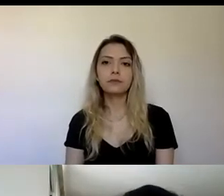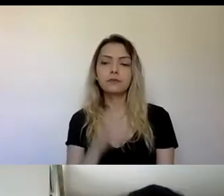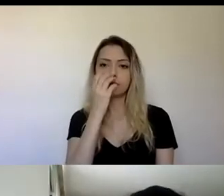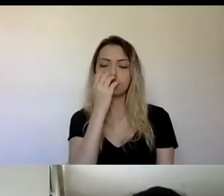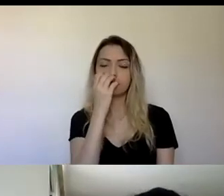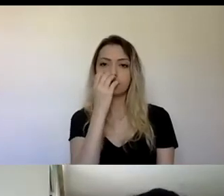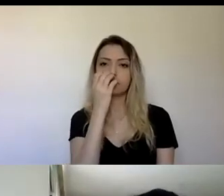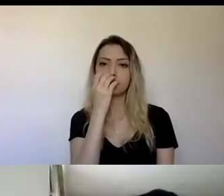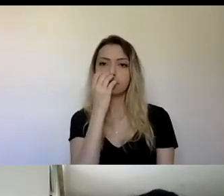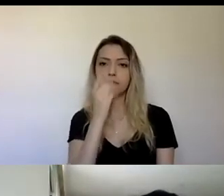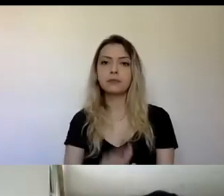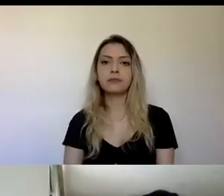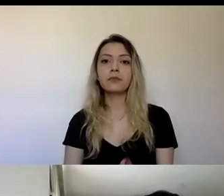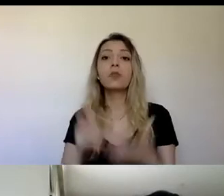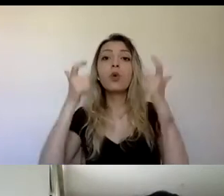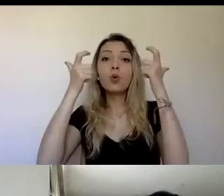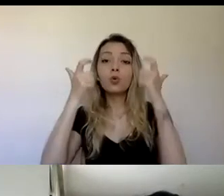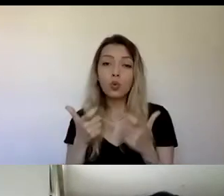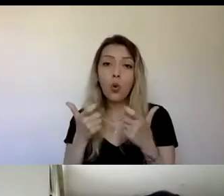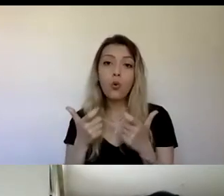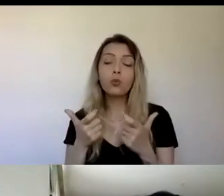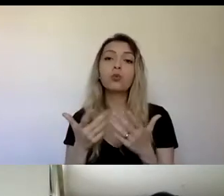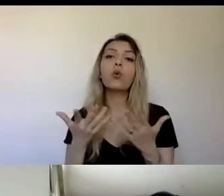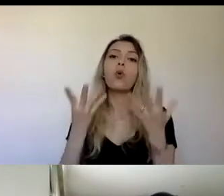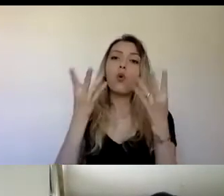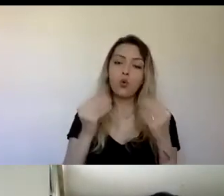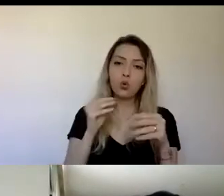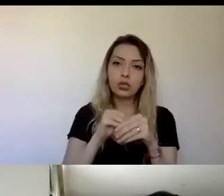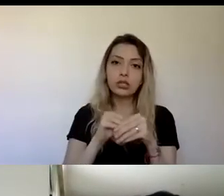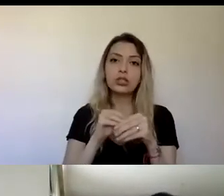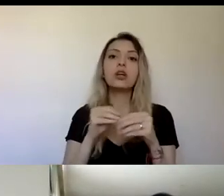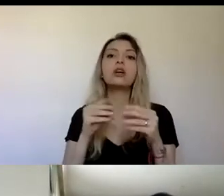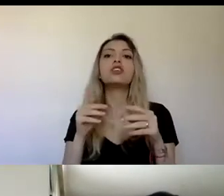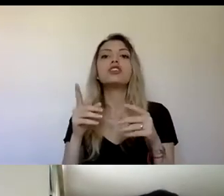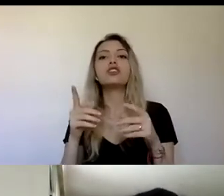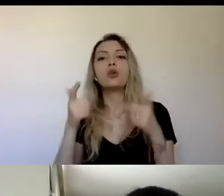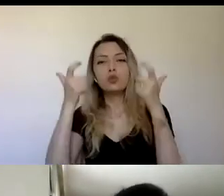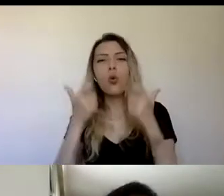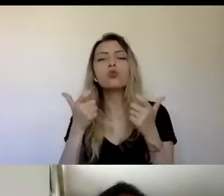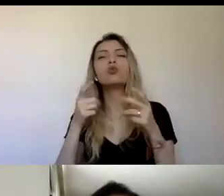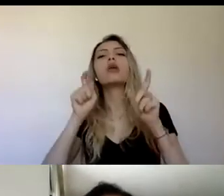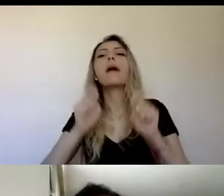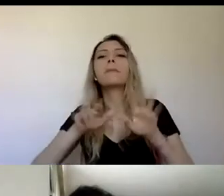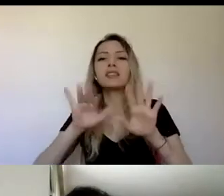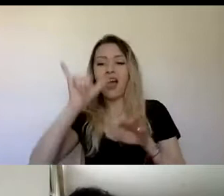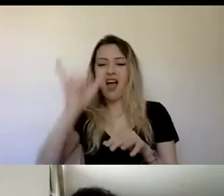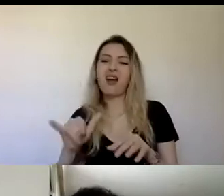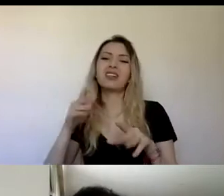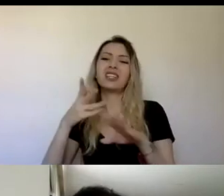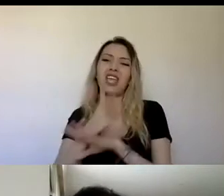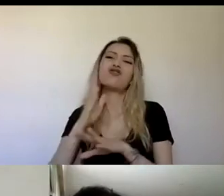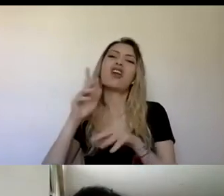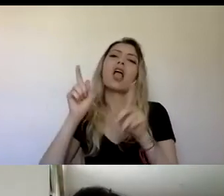aslında hakların hayata geçtiğini zaten göremiyor olacağız. Yani hakları